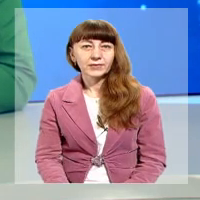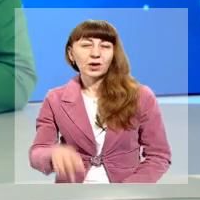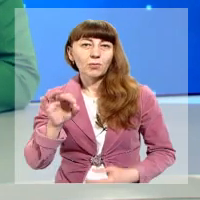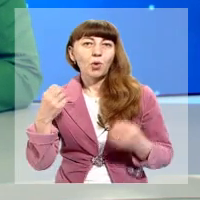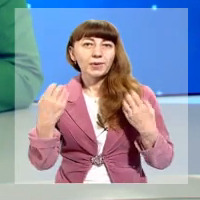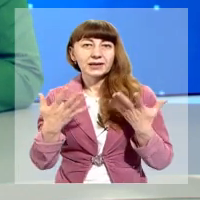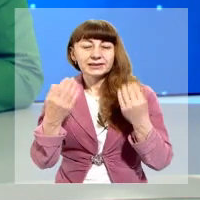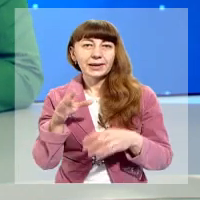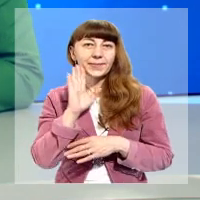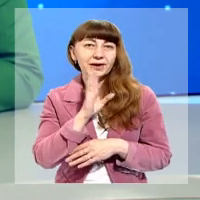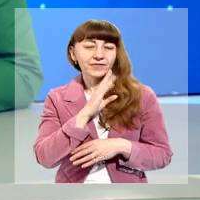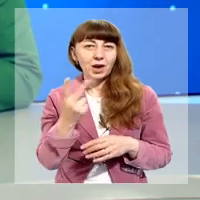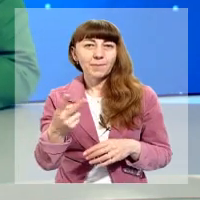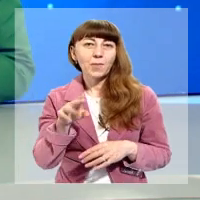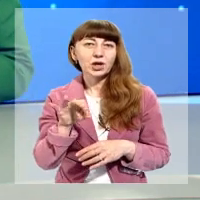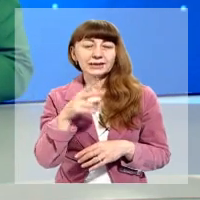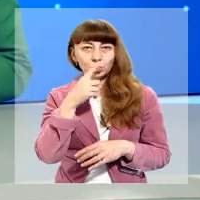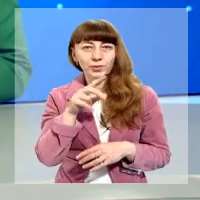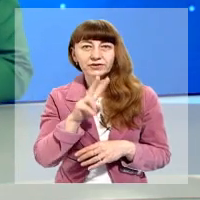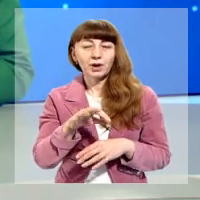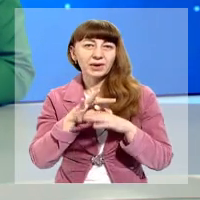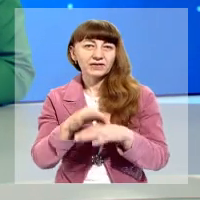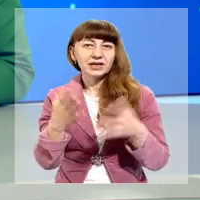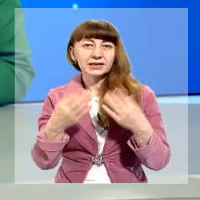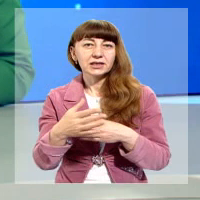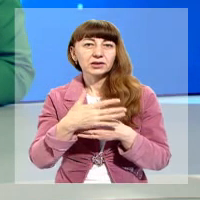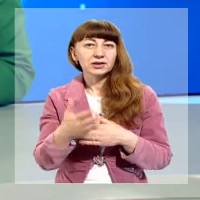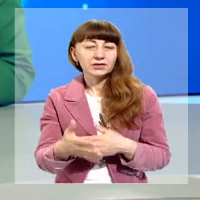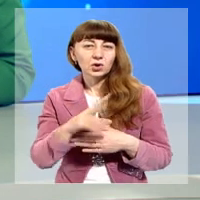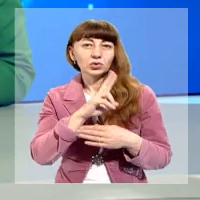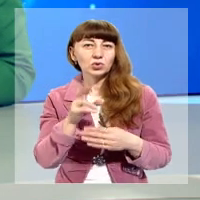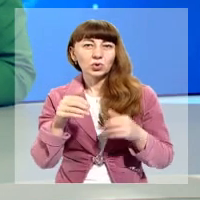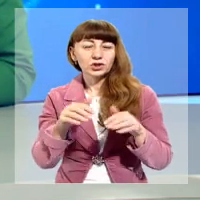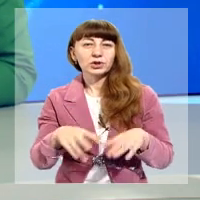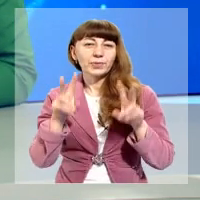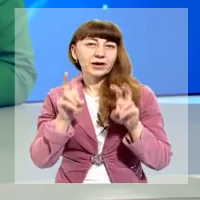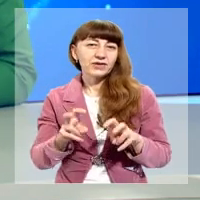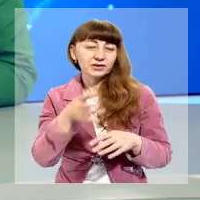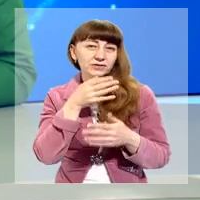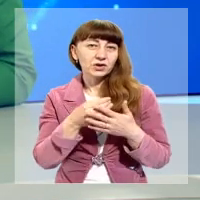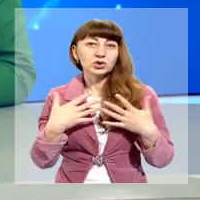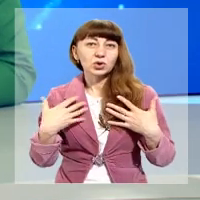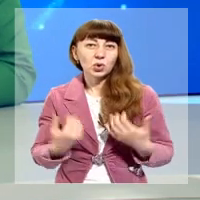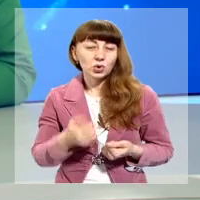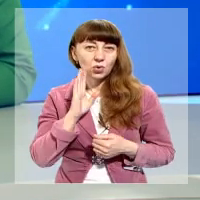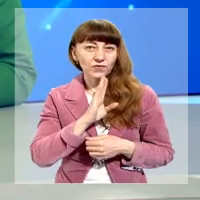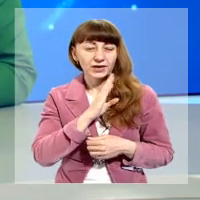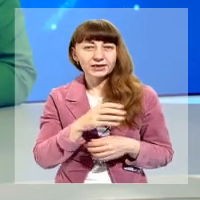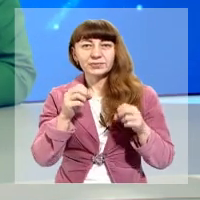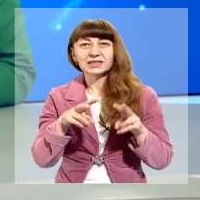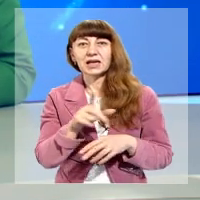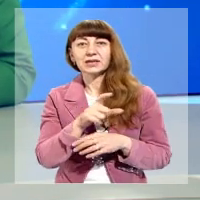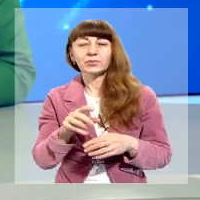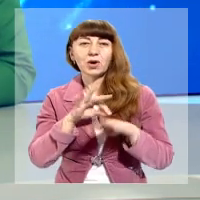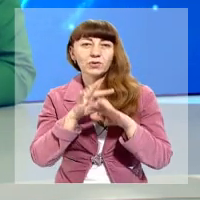В рамках празднования Дня матери во второй поликлинике прошел день открытых дверей. Для тех, кто решил проверить свое репродуктивное здоровье, специалисты